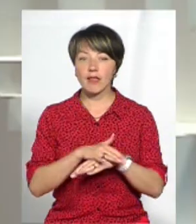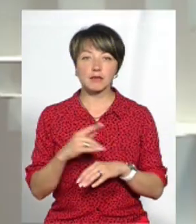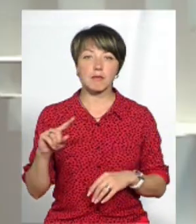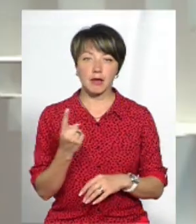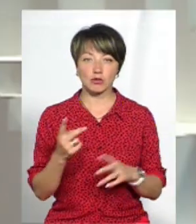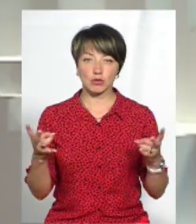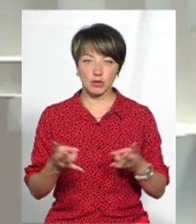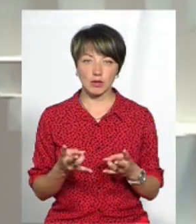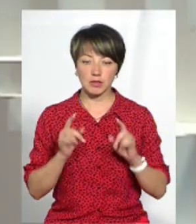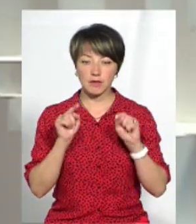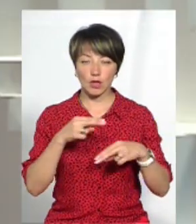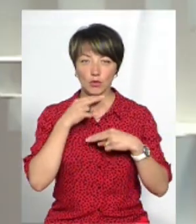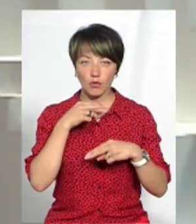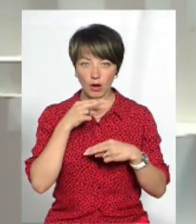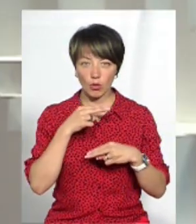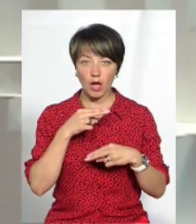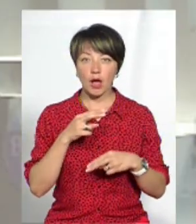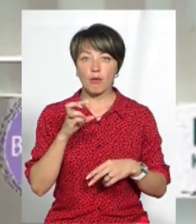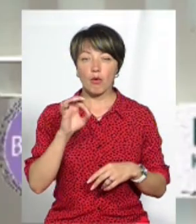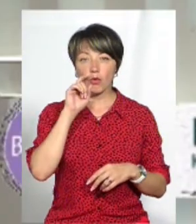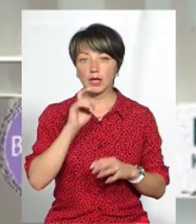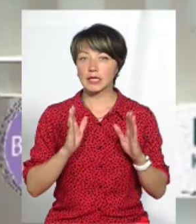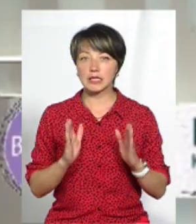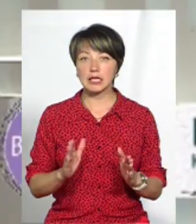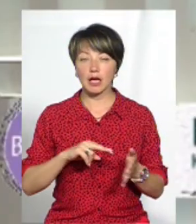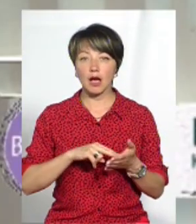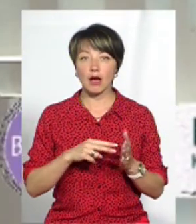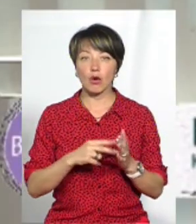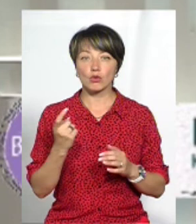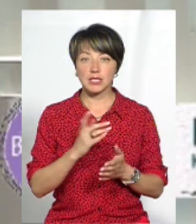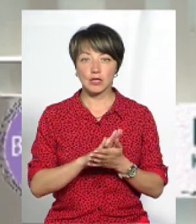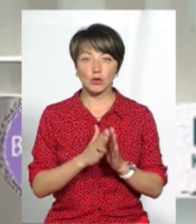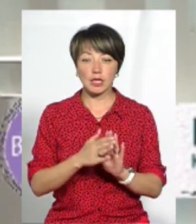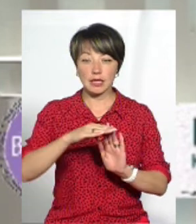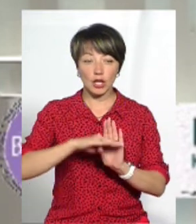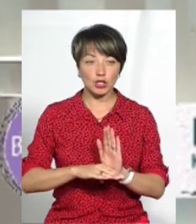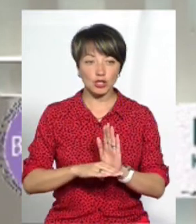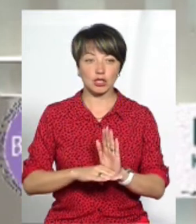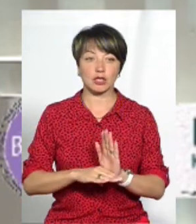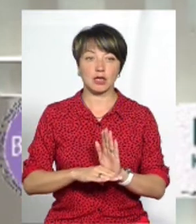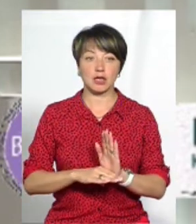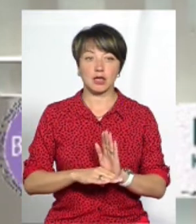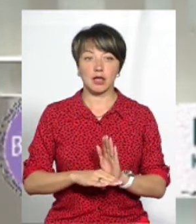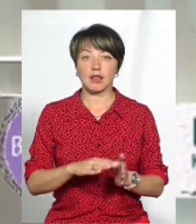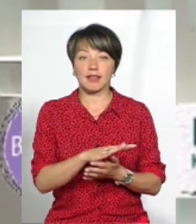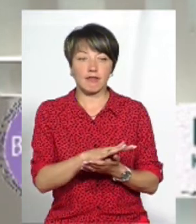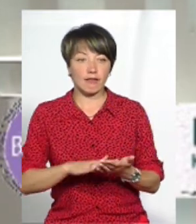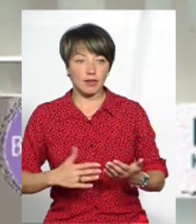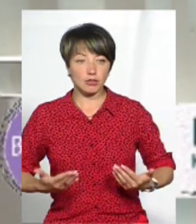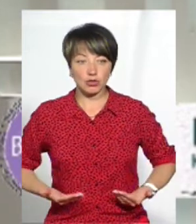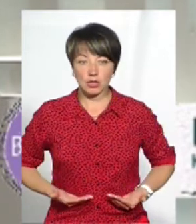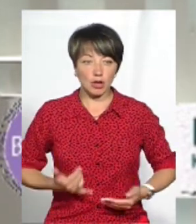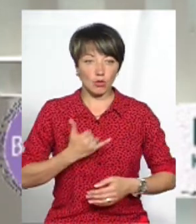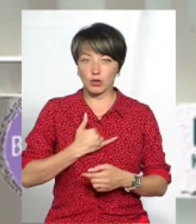перше, на що треба звертати увагу, тому що в Україні не тільки економічна ситуація найгірша в Європі, так і тривалість життя в нас